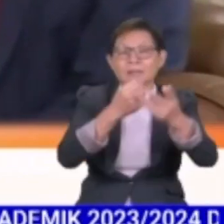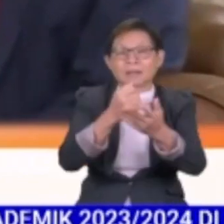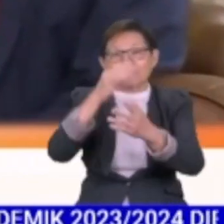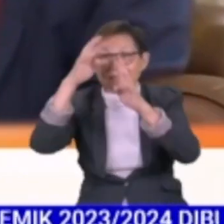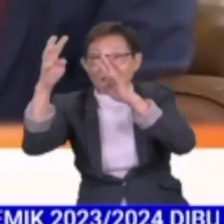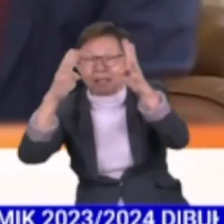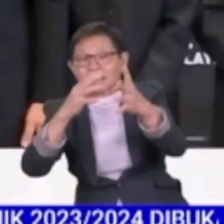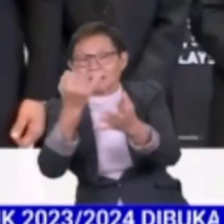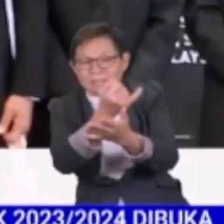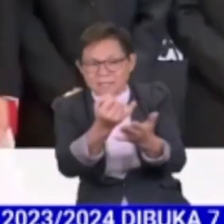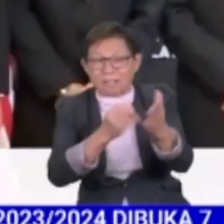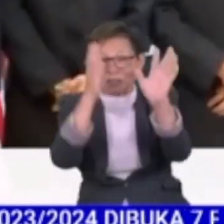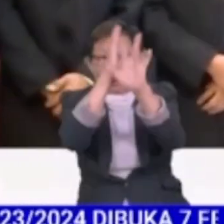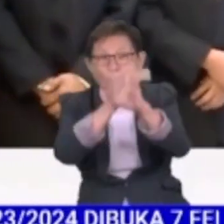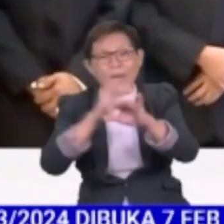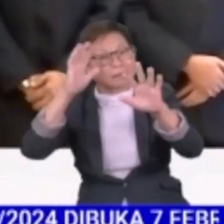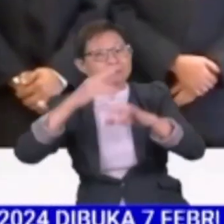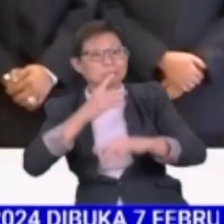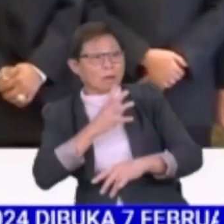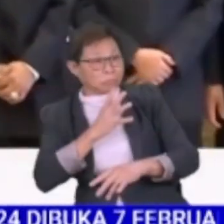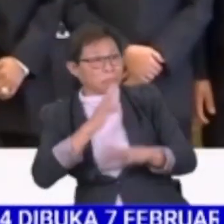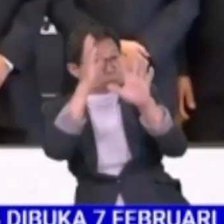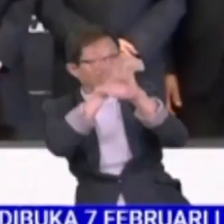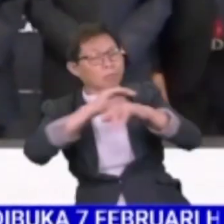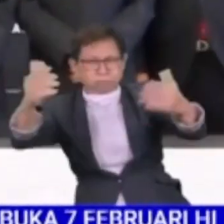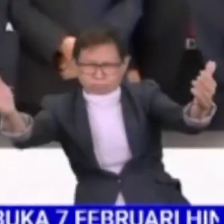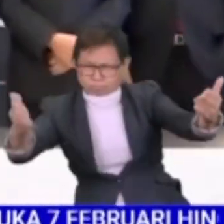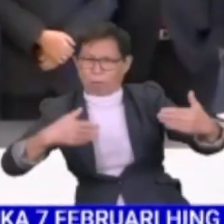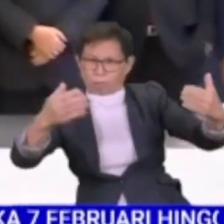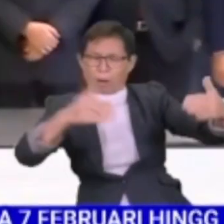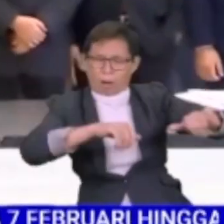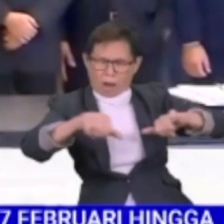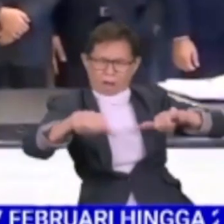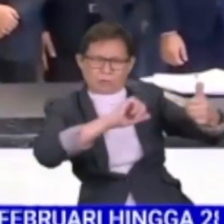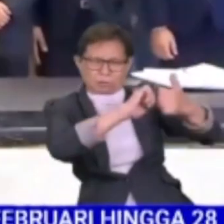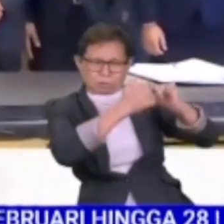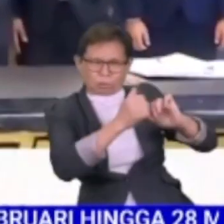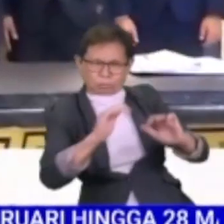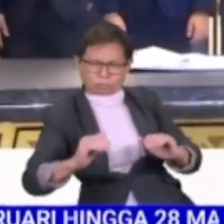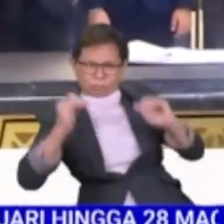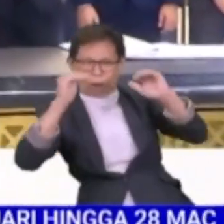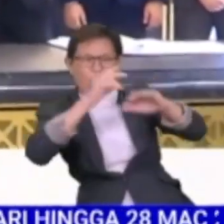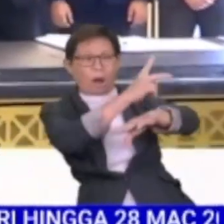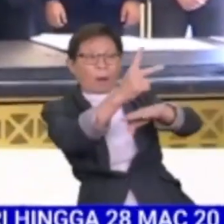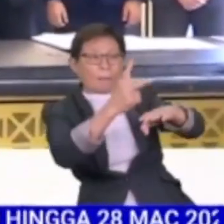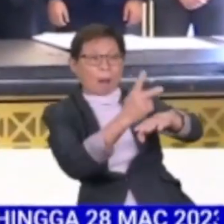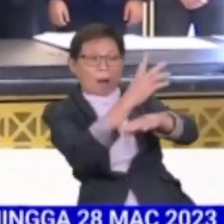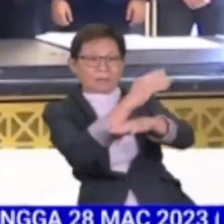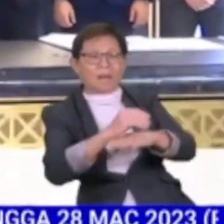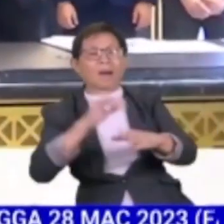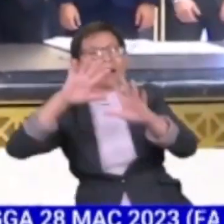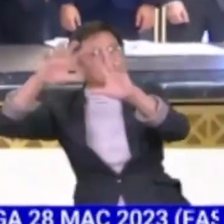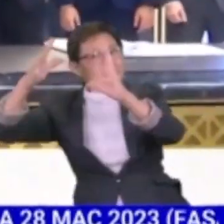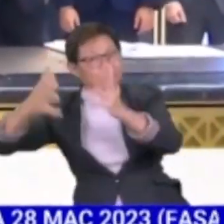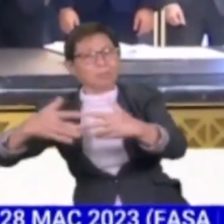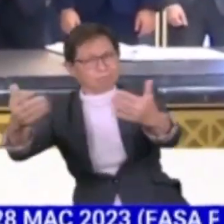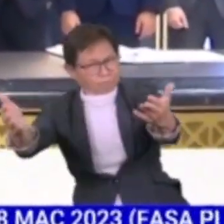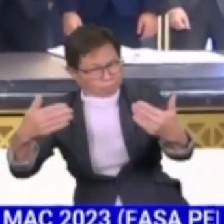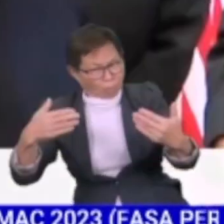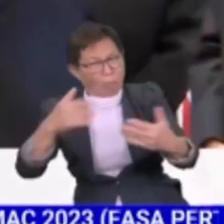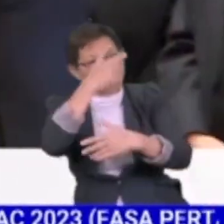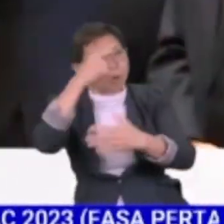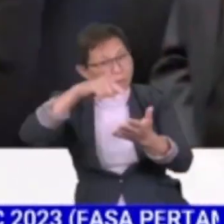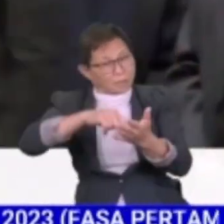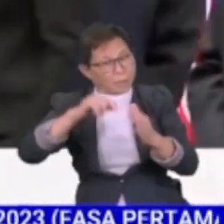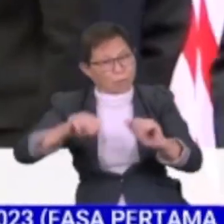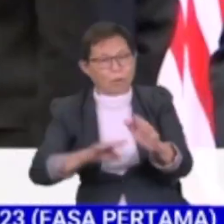persembahan Serawak berkata Serawak juga mengaduk-adukkan sembarang activity sukan bertaraf kebangsaan dan antar bangsa Karena